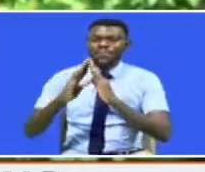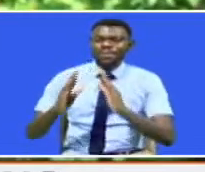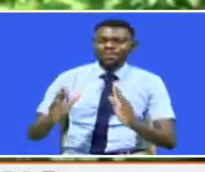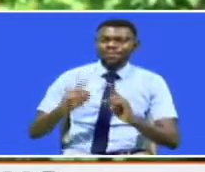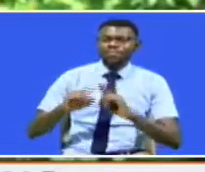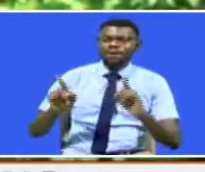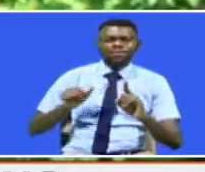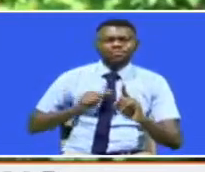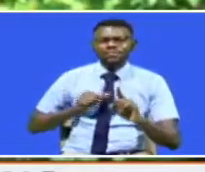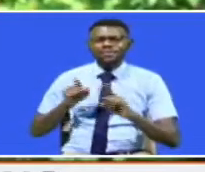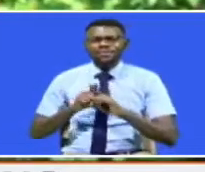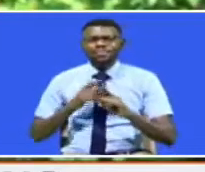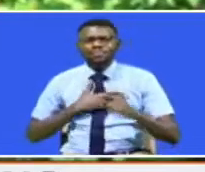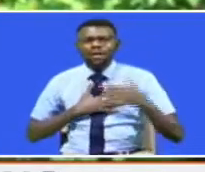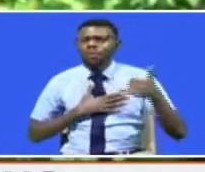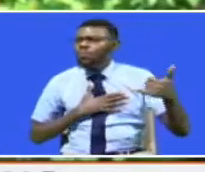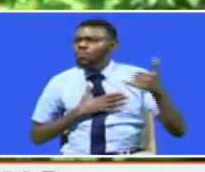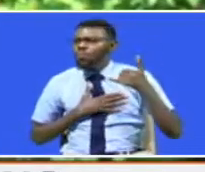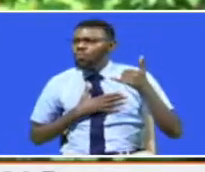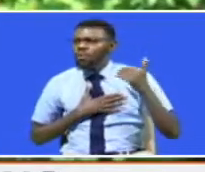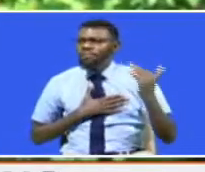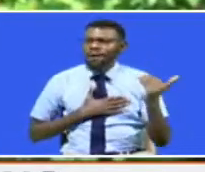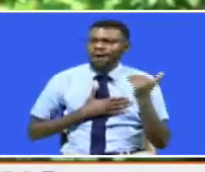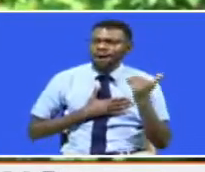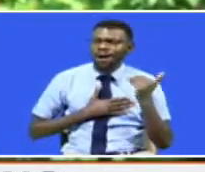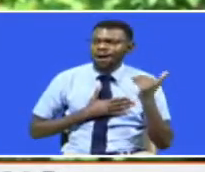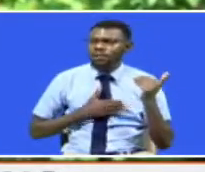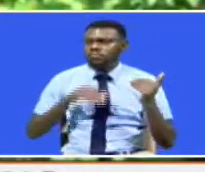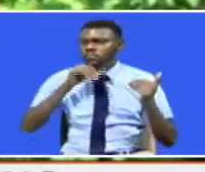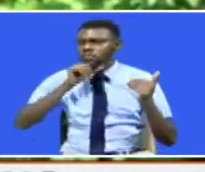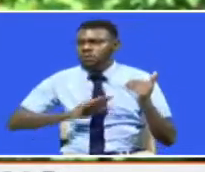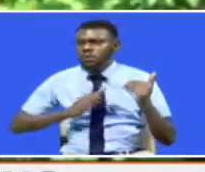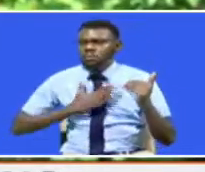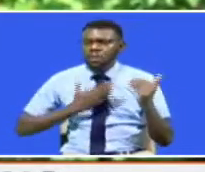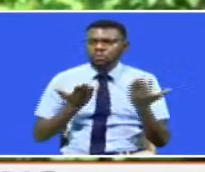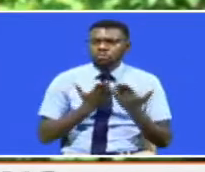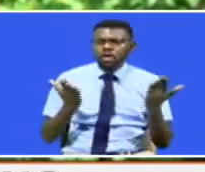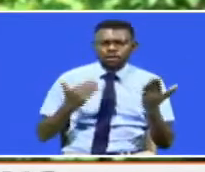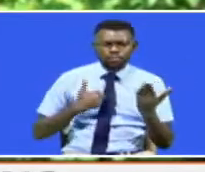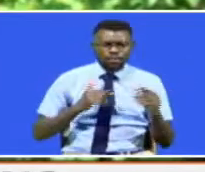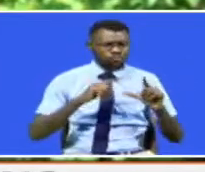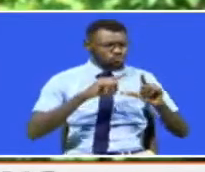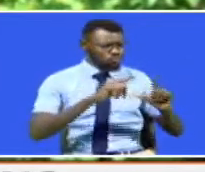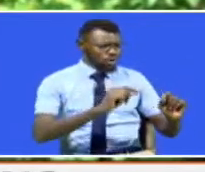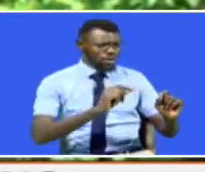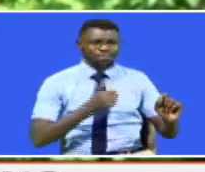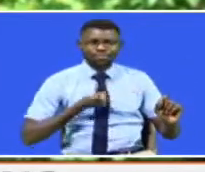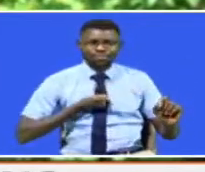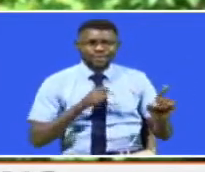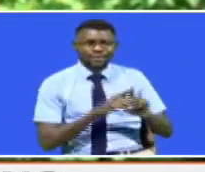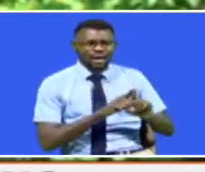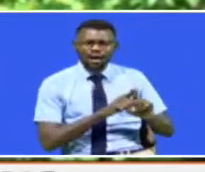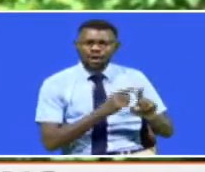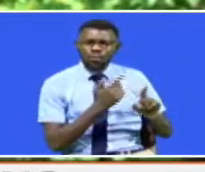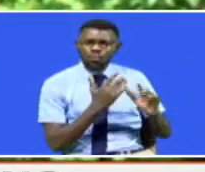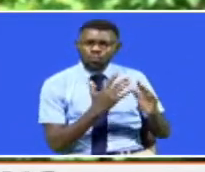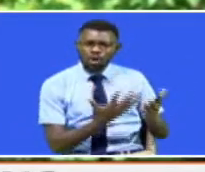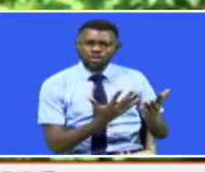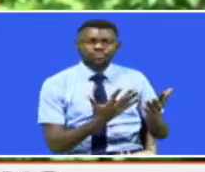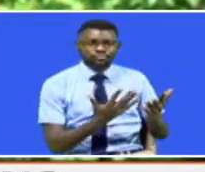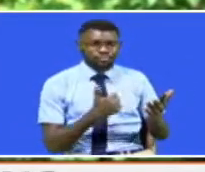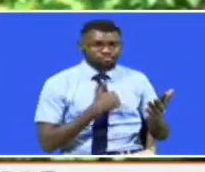alinipigia akaniuliza kama nishaonana na kijana yangu. Mimi nikamwambia na nimejaribu kumpigia bibi